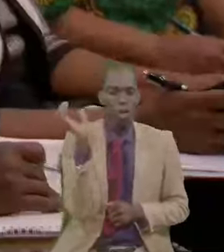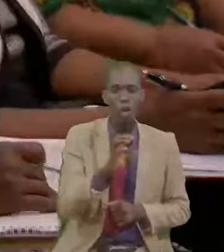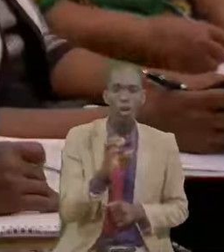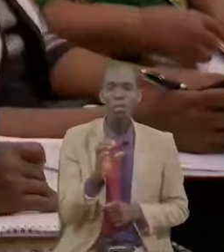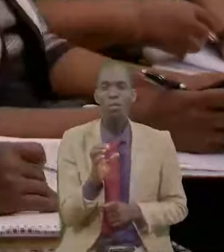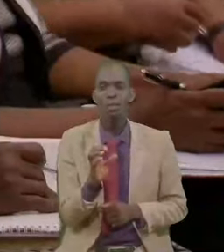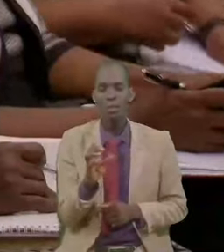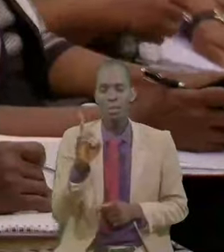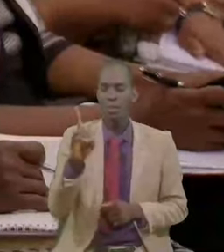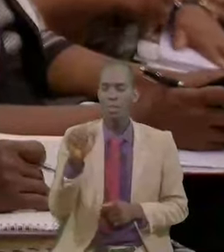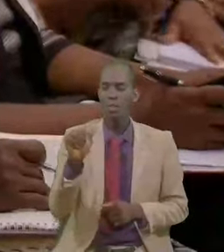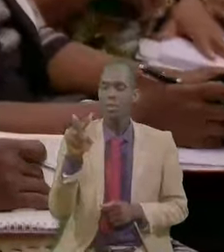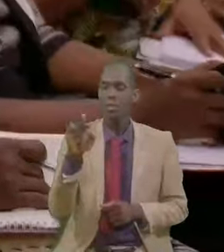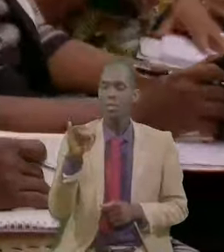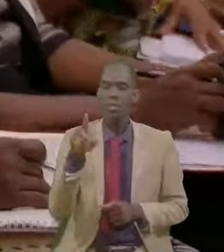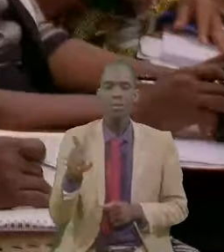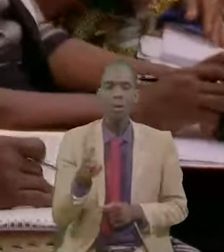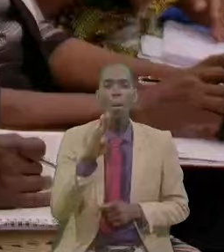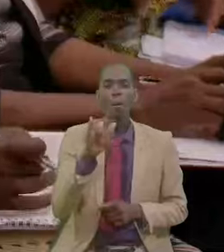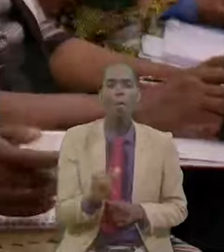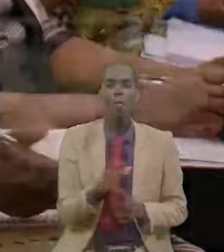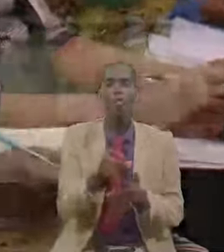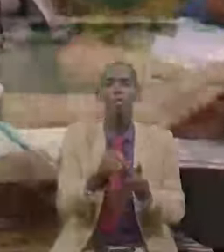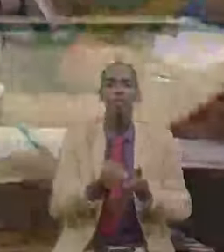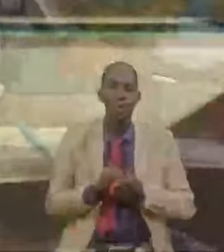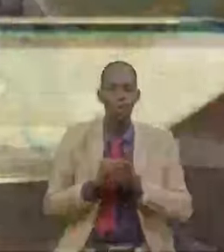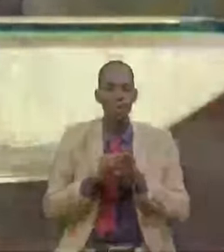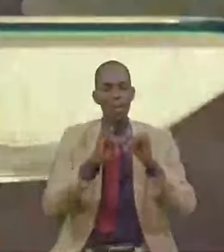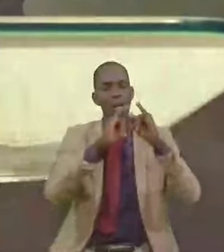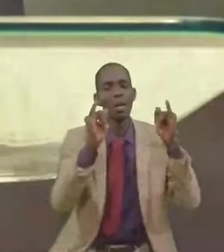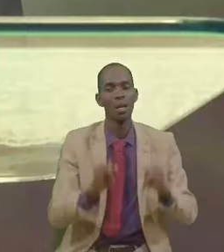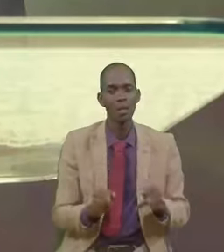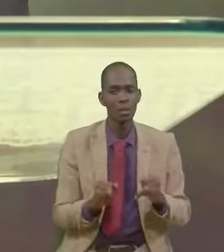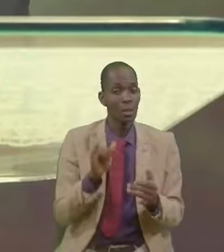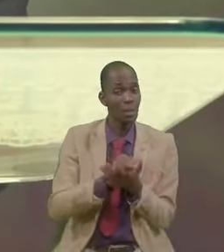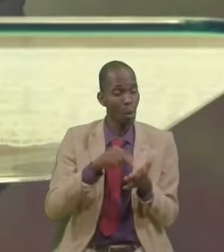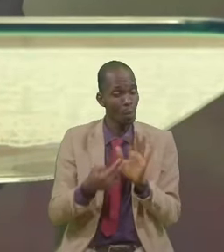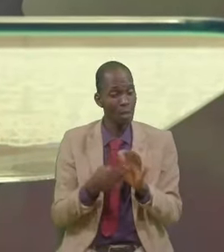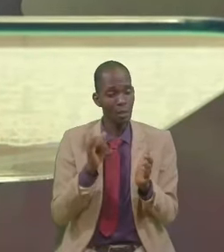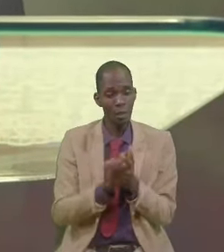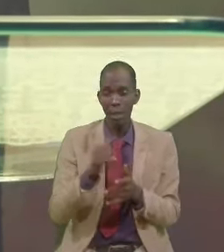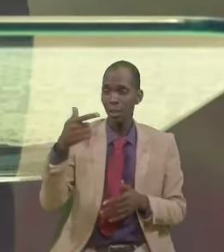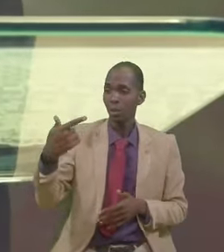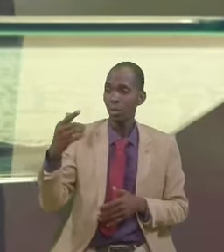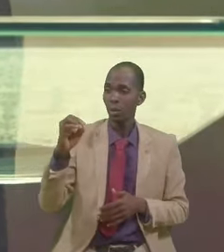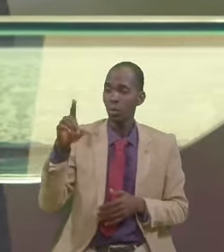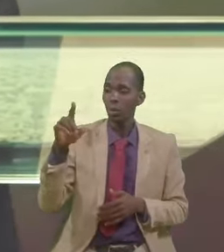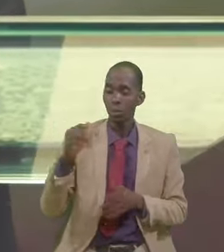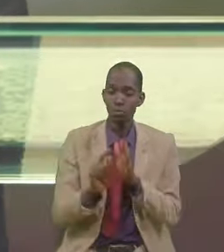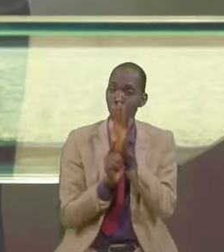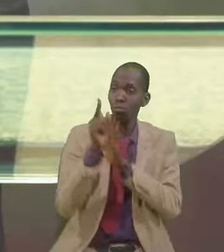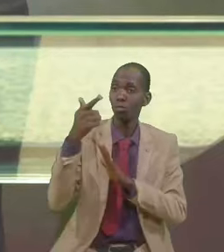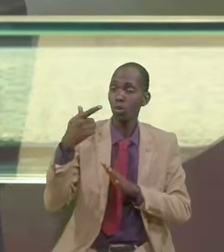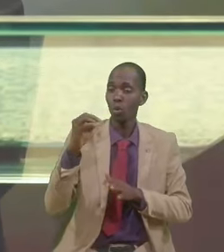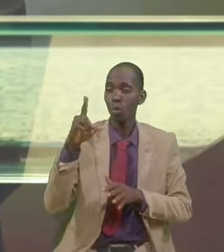oui, ce sont sa confiance était dans ses dieux. Ce n'est pas sa lance, son javelot,